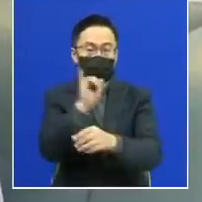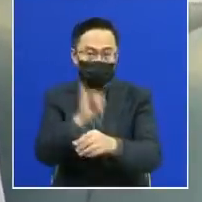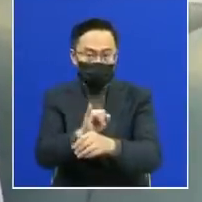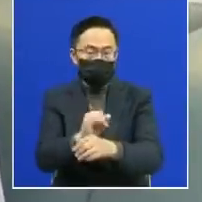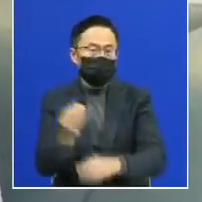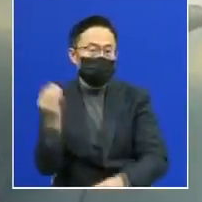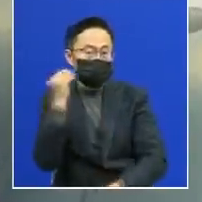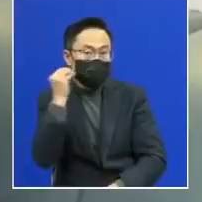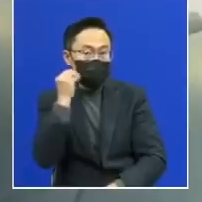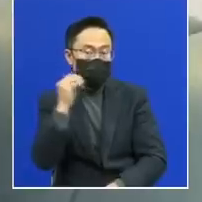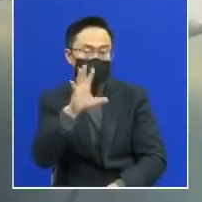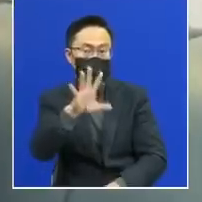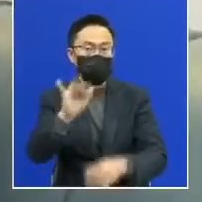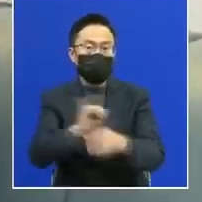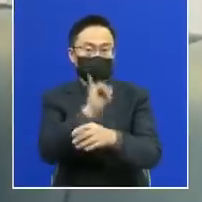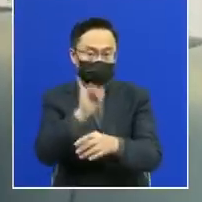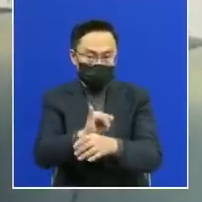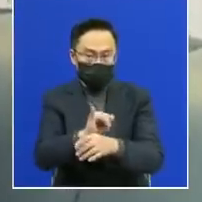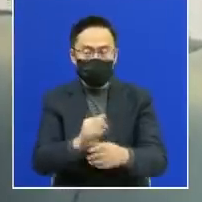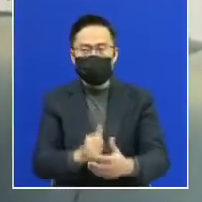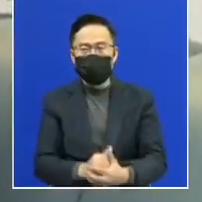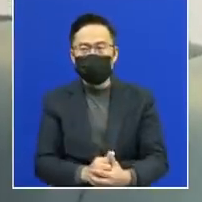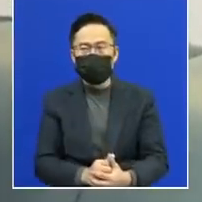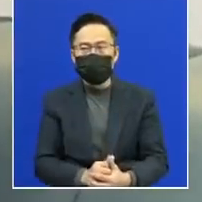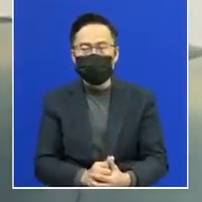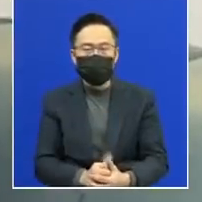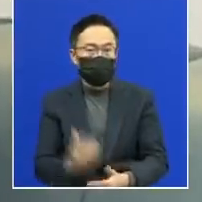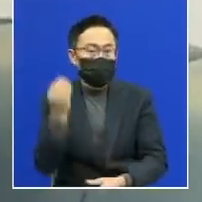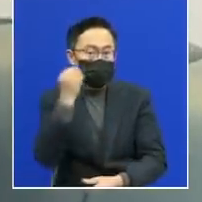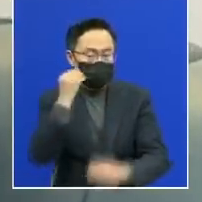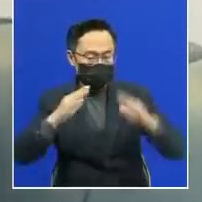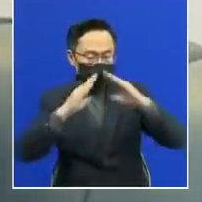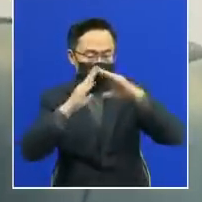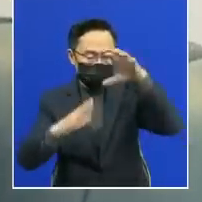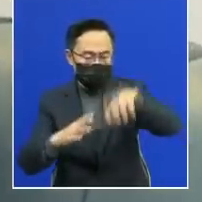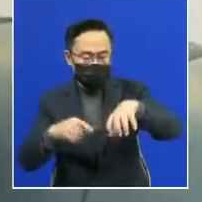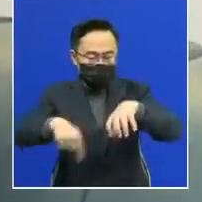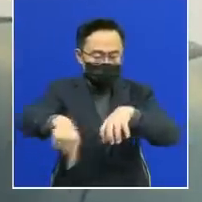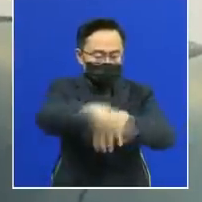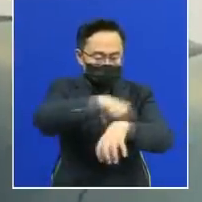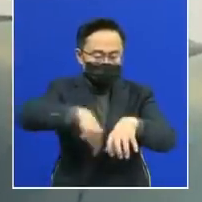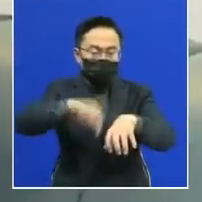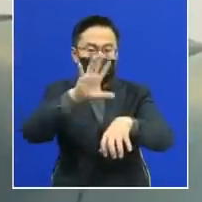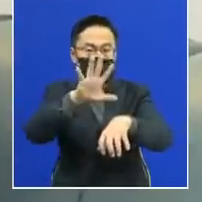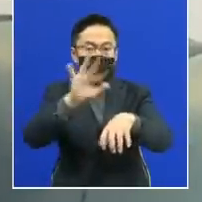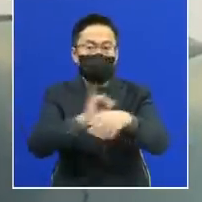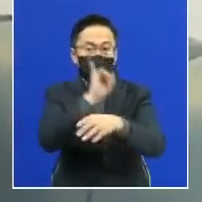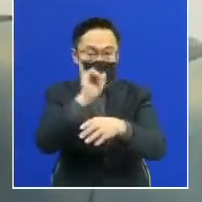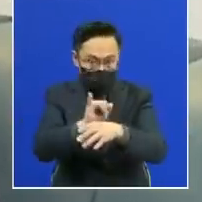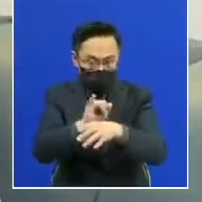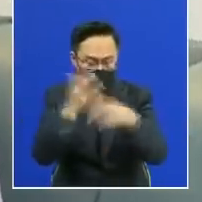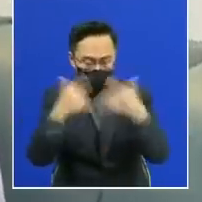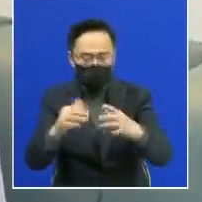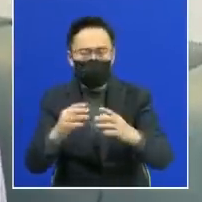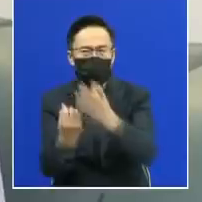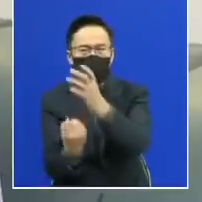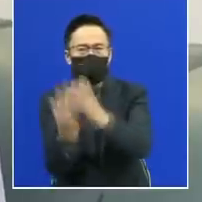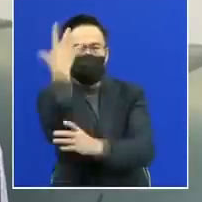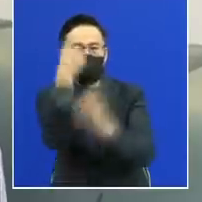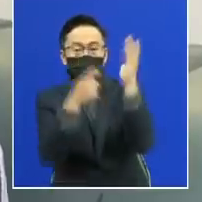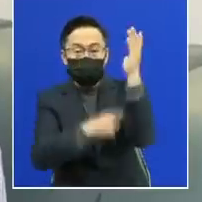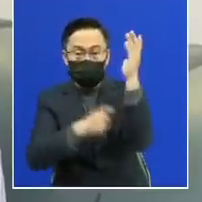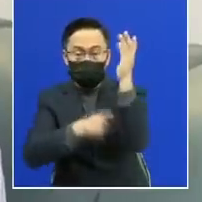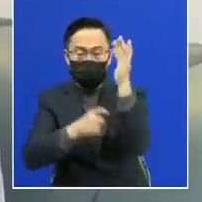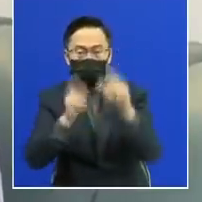ประมาณ5ไร่ครับ 5ไร ่ที่ตรวจประวัตินะครับแล้วก็ที่เหลือเนี่ยที่เหลืออีก7แปลงเนี่ยอีก7แปลงยัง